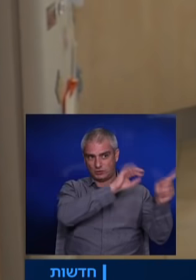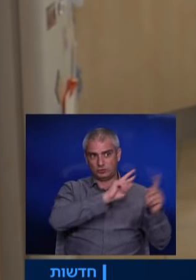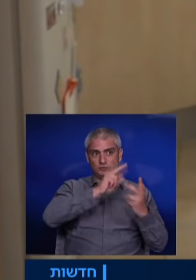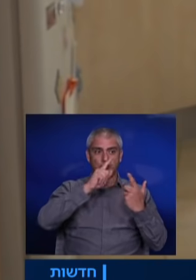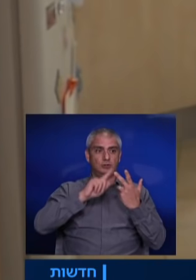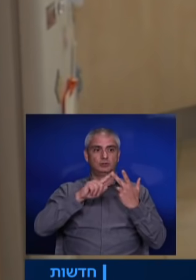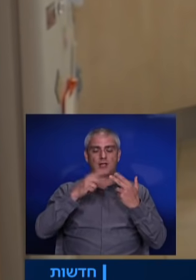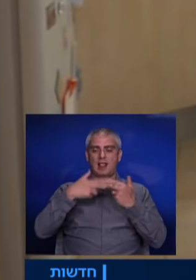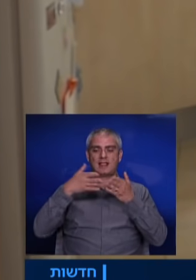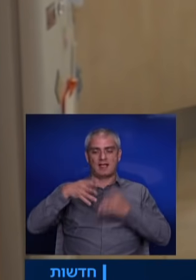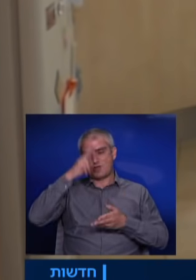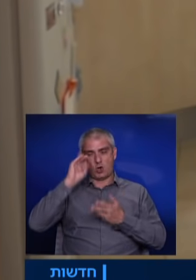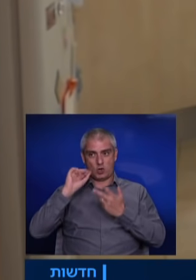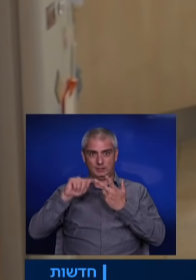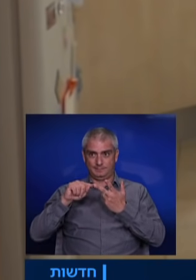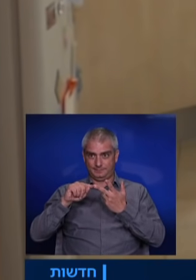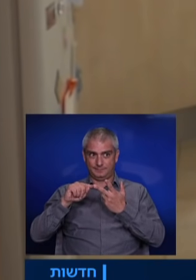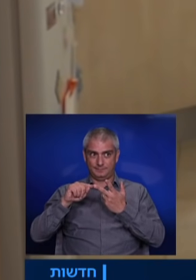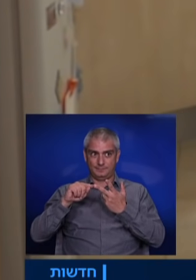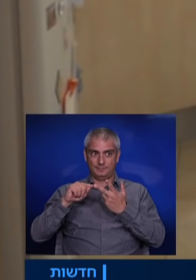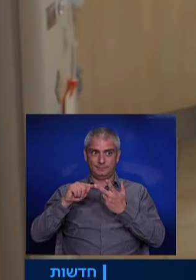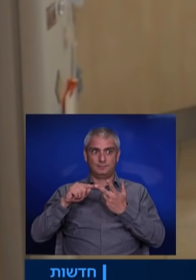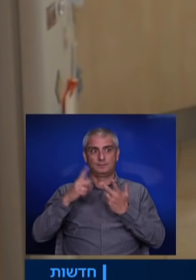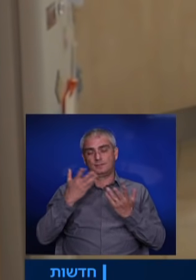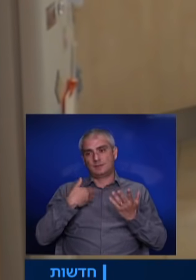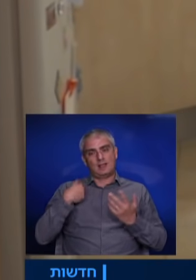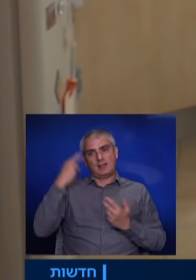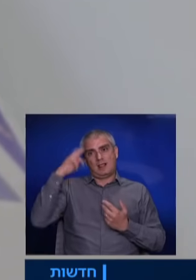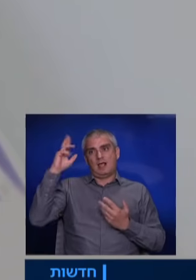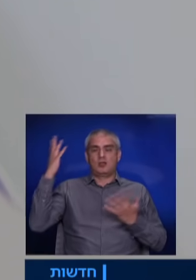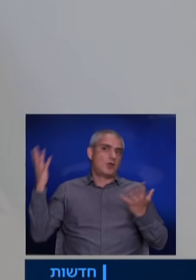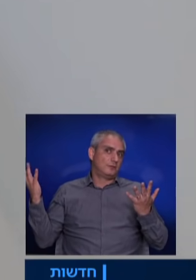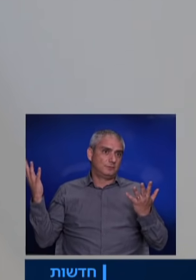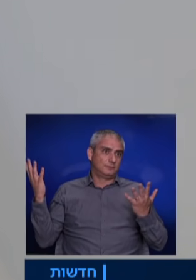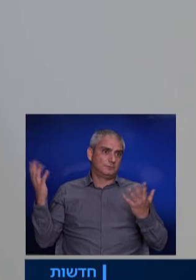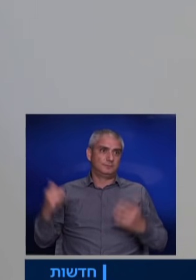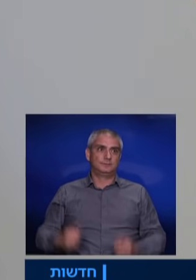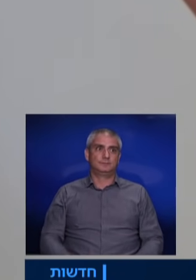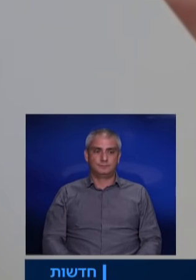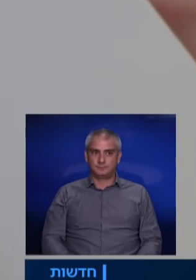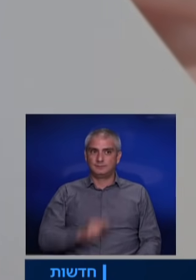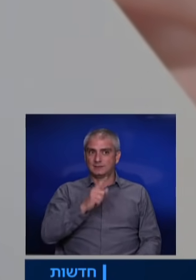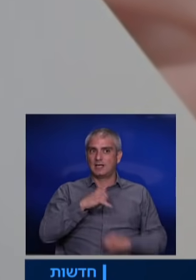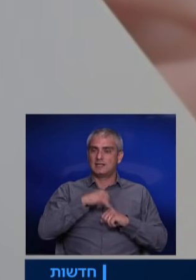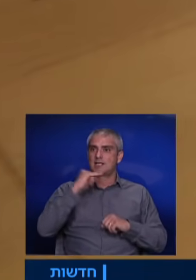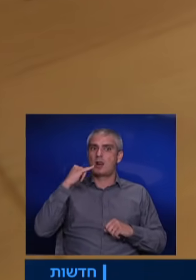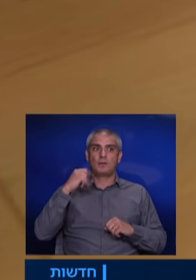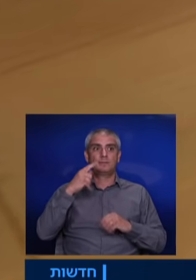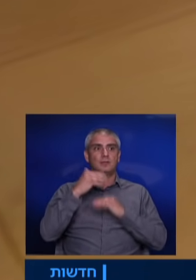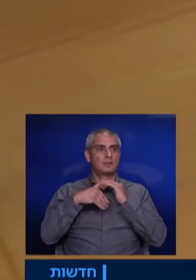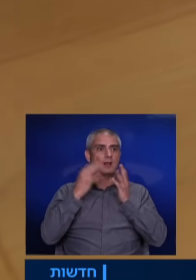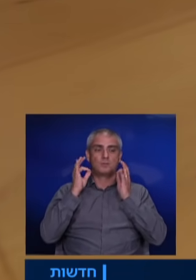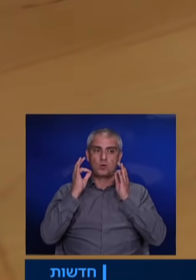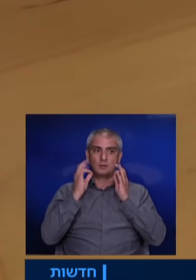והשלישי על יד הקבר של ההורים שלו. אז נתן לי רעיונות. זה היה לו. בתהליך